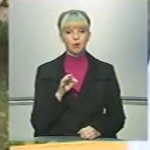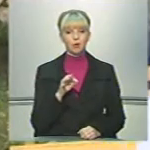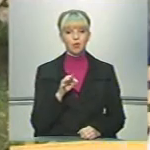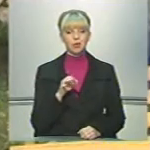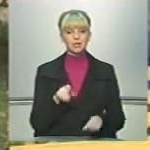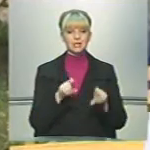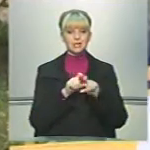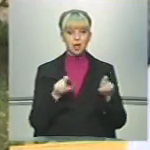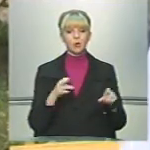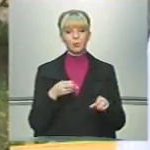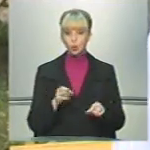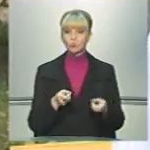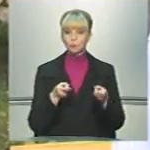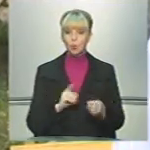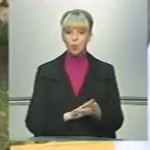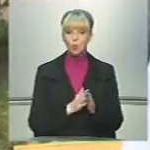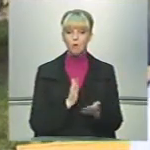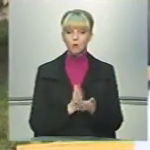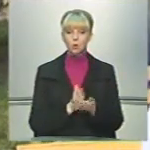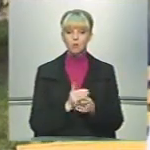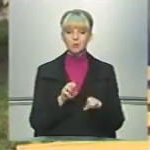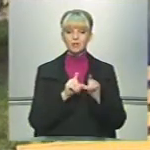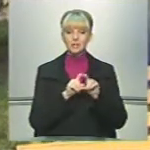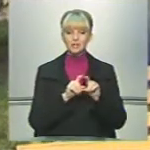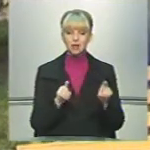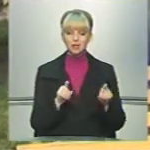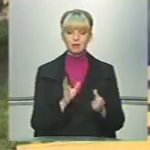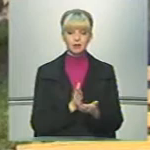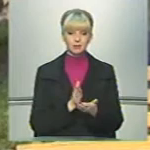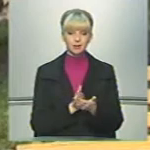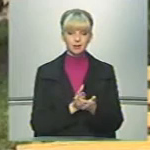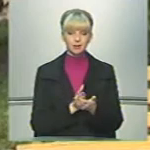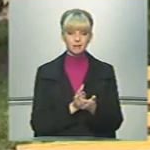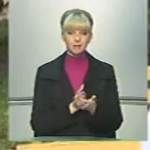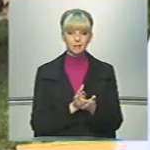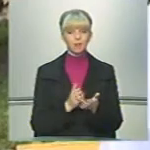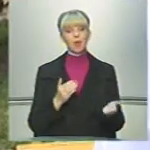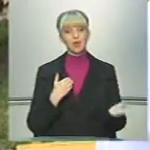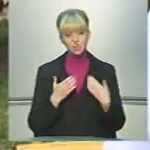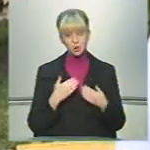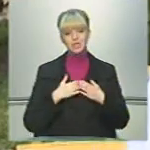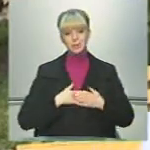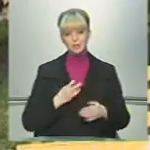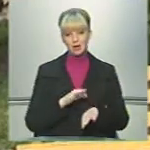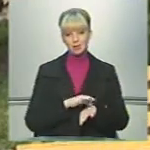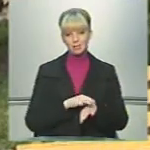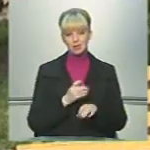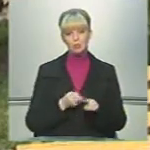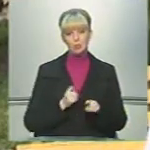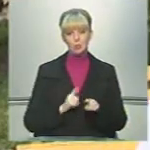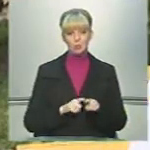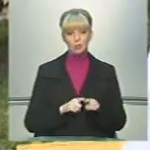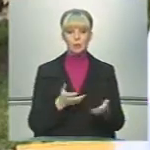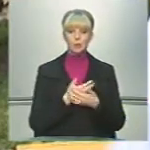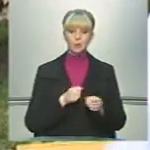про заклад, то дійсно умови перебування в закладі є відносно задовільними для пацієнтів. І тому